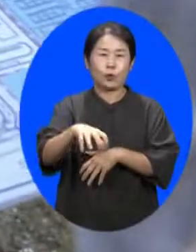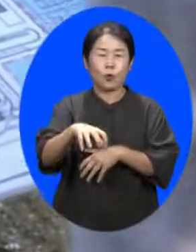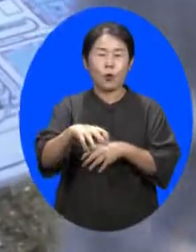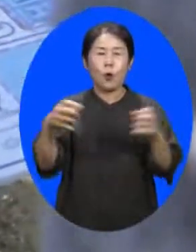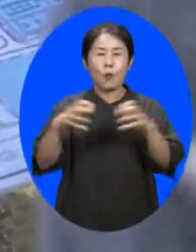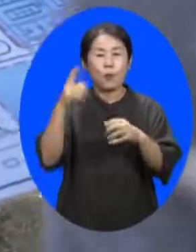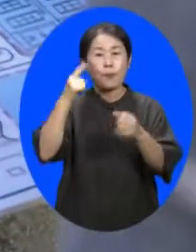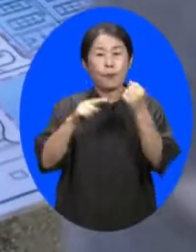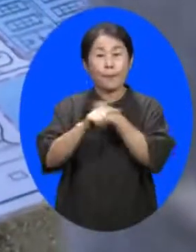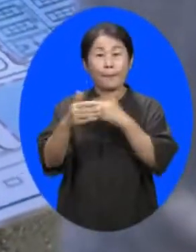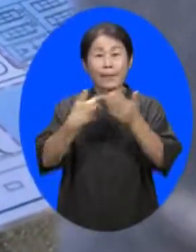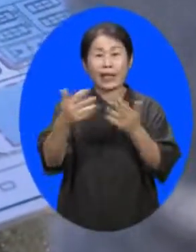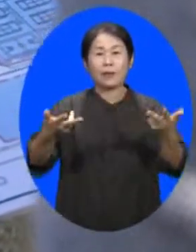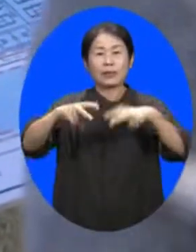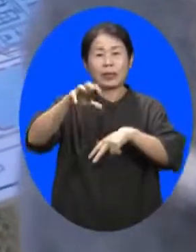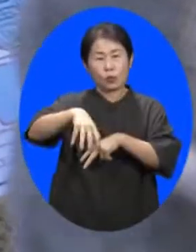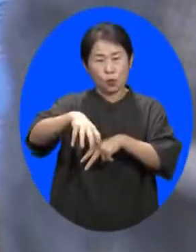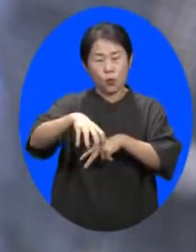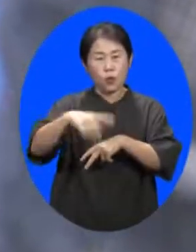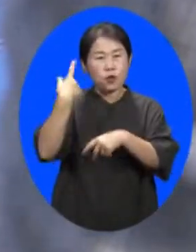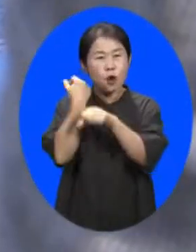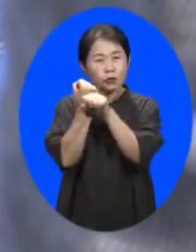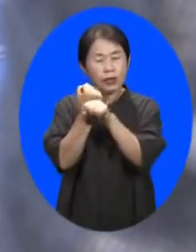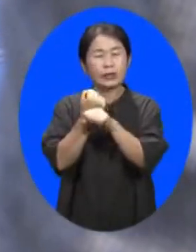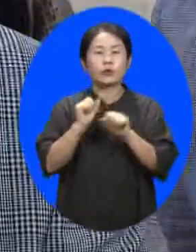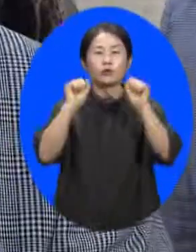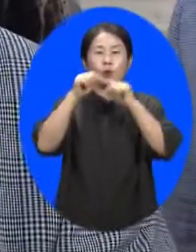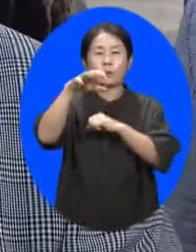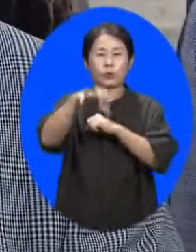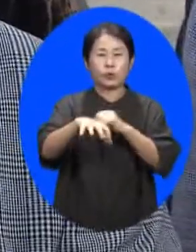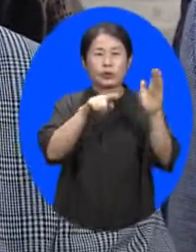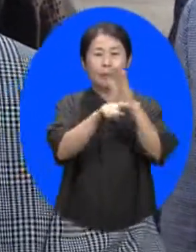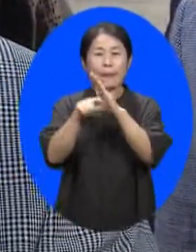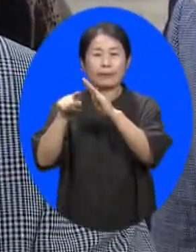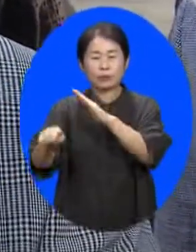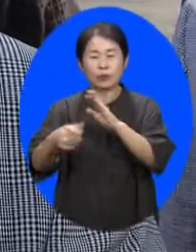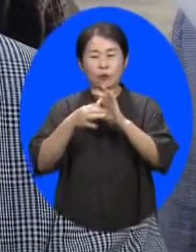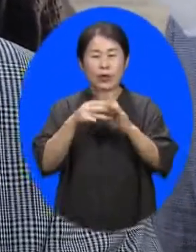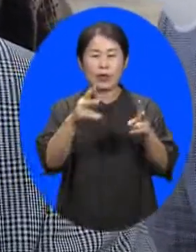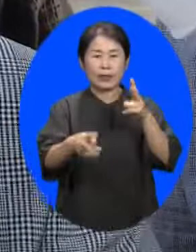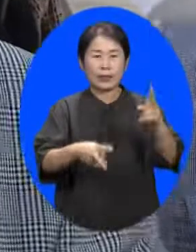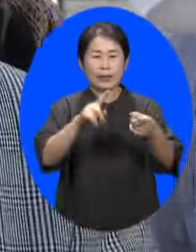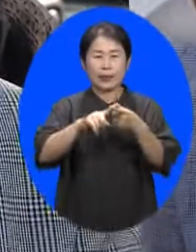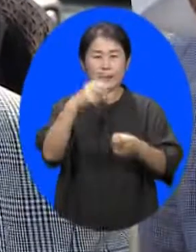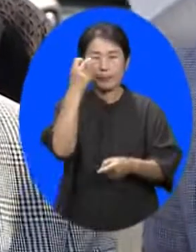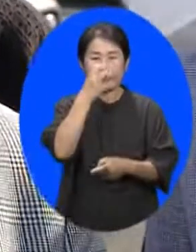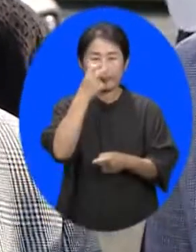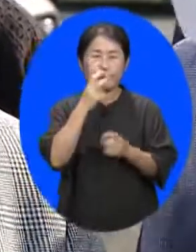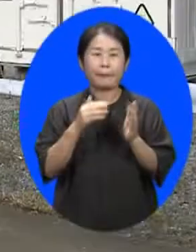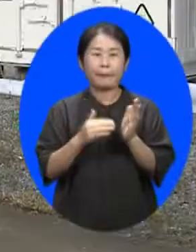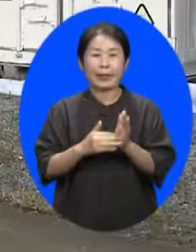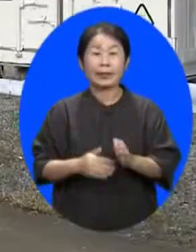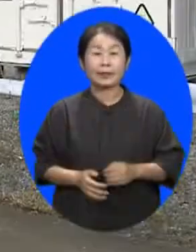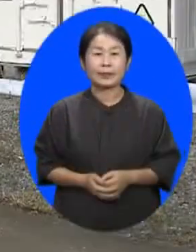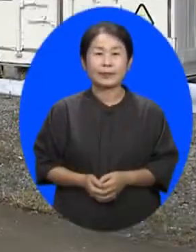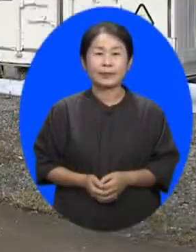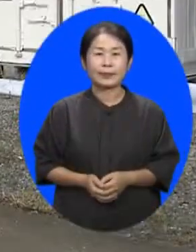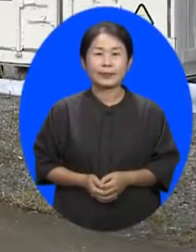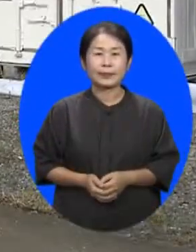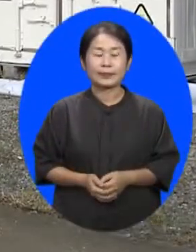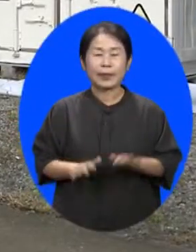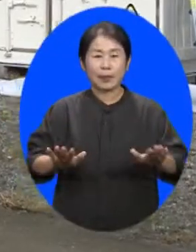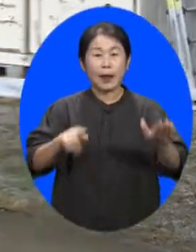복합 과학 체험 & 조성재 연구자 인지 종합운동장 등을 방 번 해 관련 사업을 점검했습니다